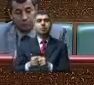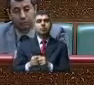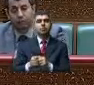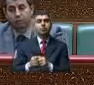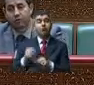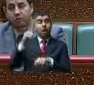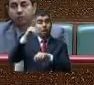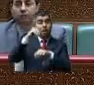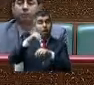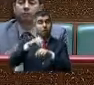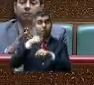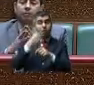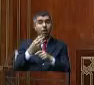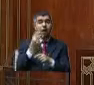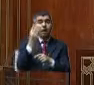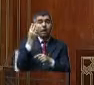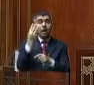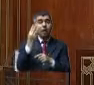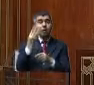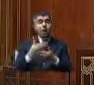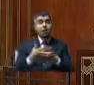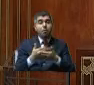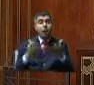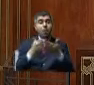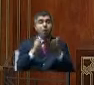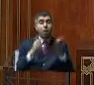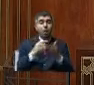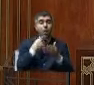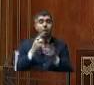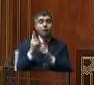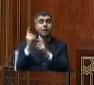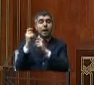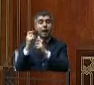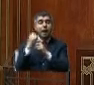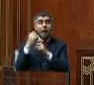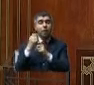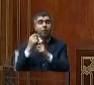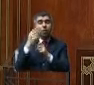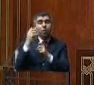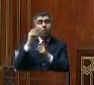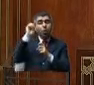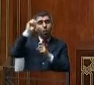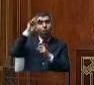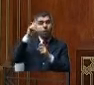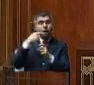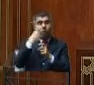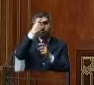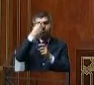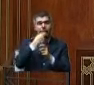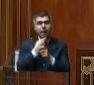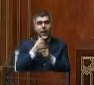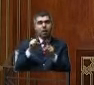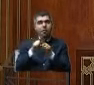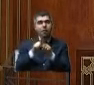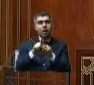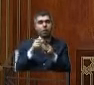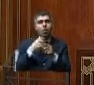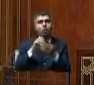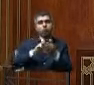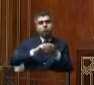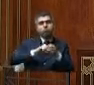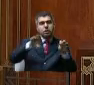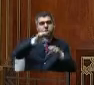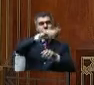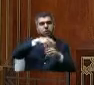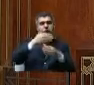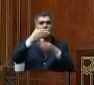كما سيتم تشغيل 3 مراكز استشفائية بكل من الصخيرة التمارة وخنيفرة وسلا، وإتمام أشغال إعادة بناء